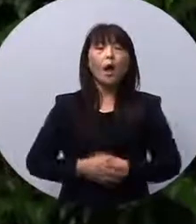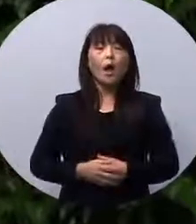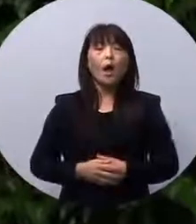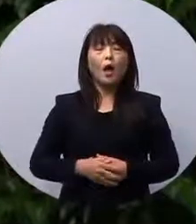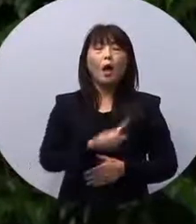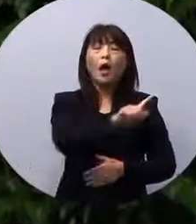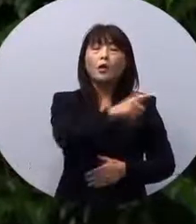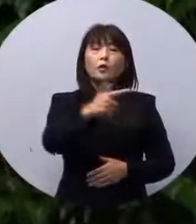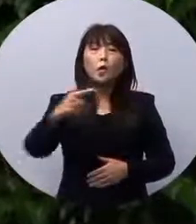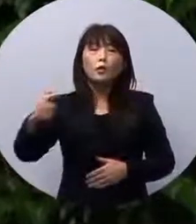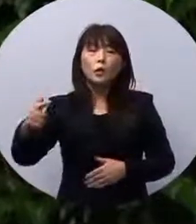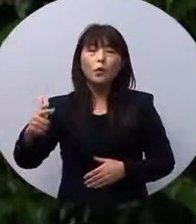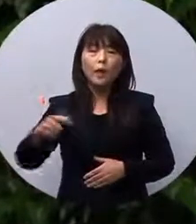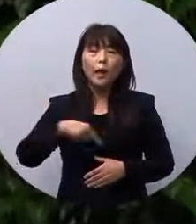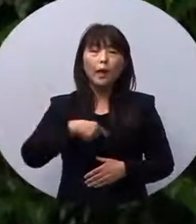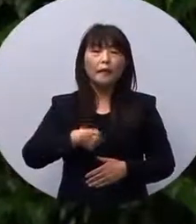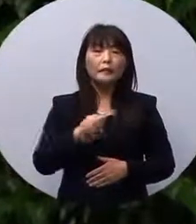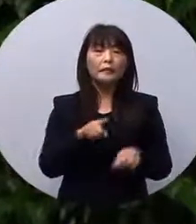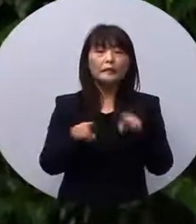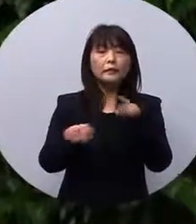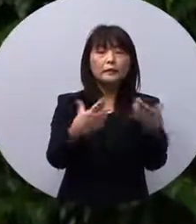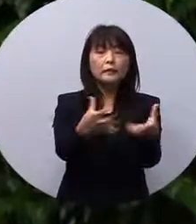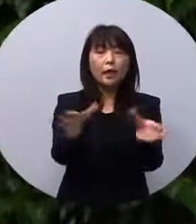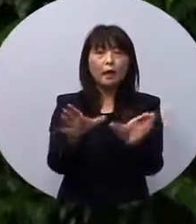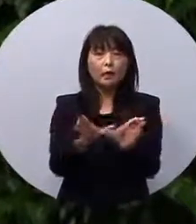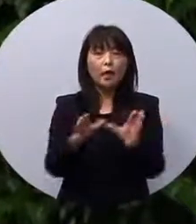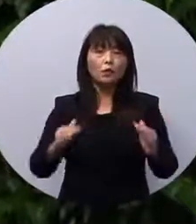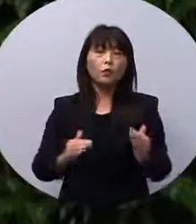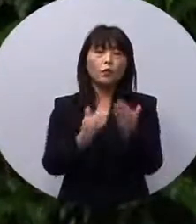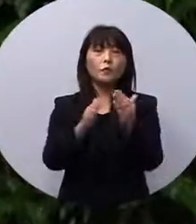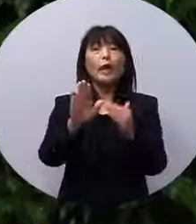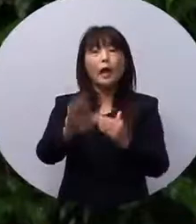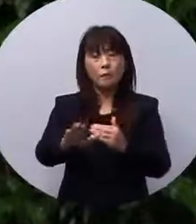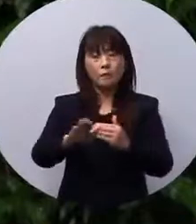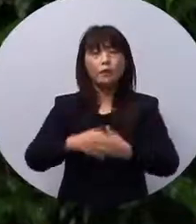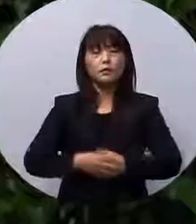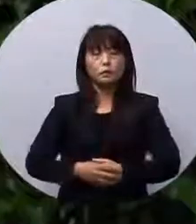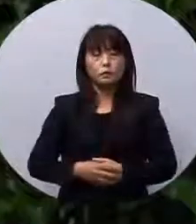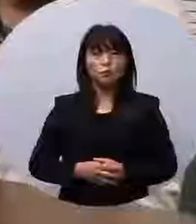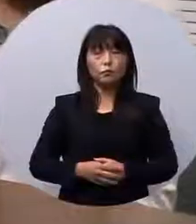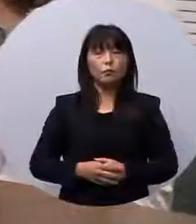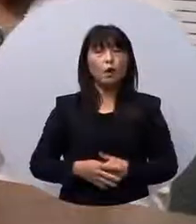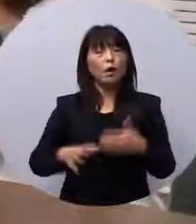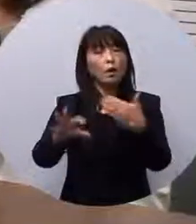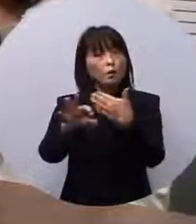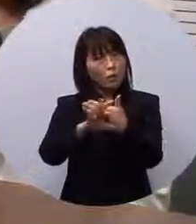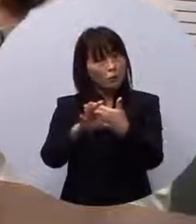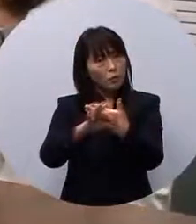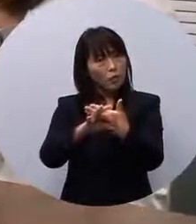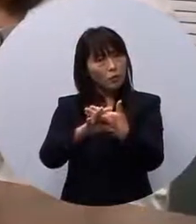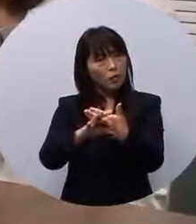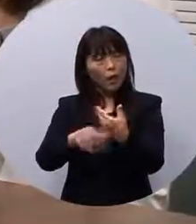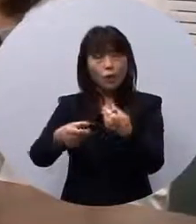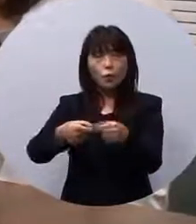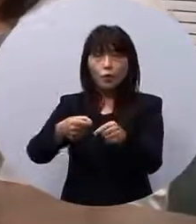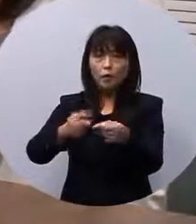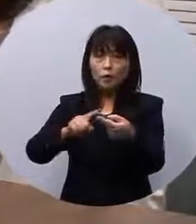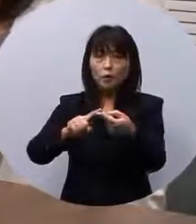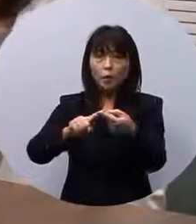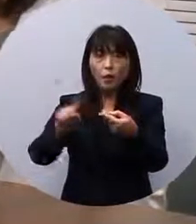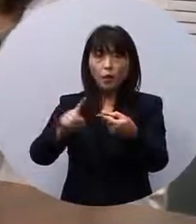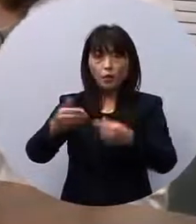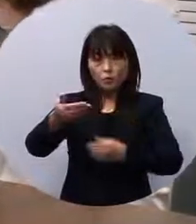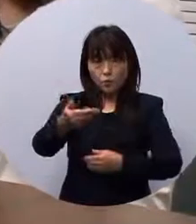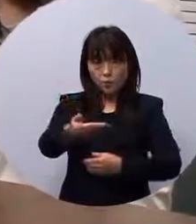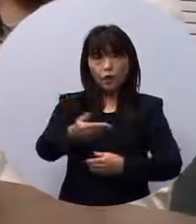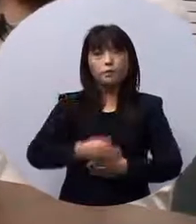様々な自治体でこのような取り組みが行われているところでございます。 例えば他の自治体では具体的にどのような